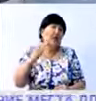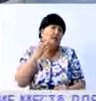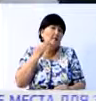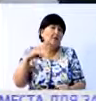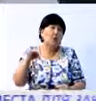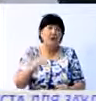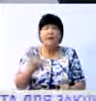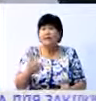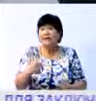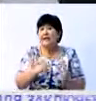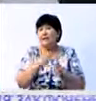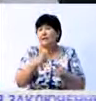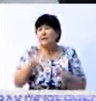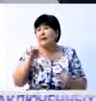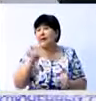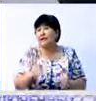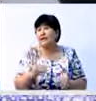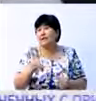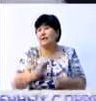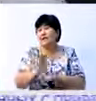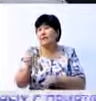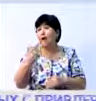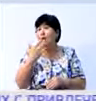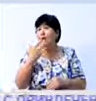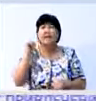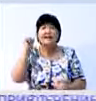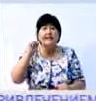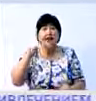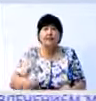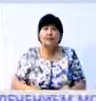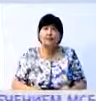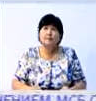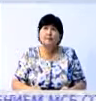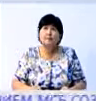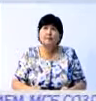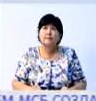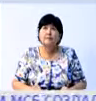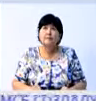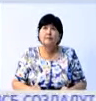области. 7,5 тысяч тонн экспортировано в Узбекистан.